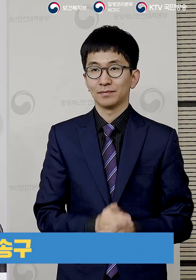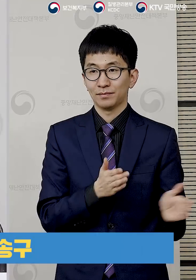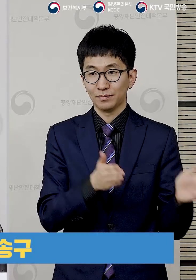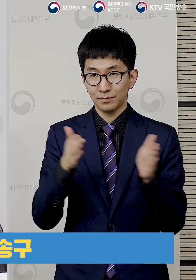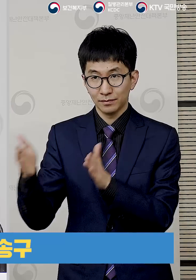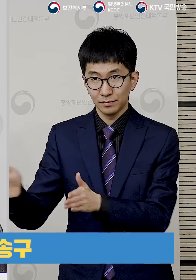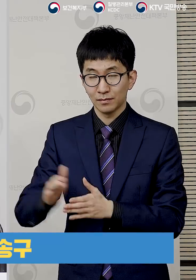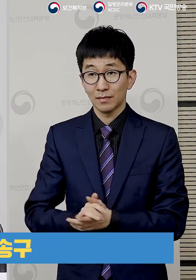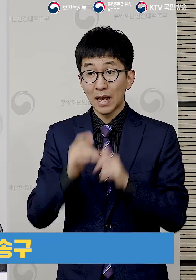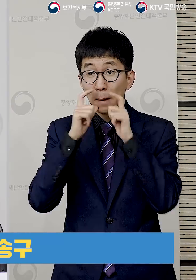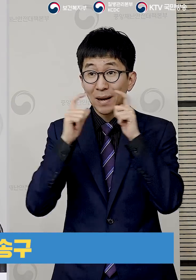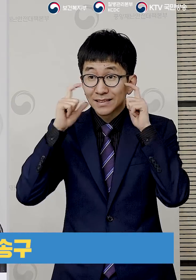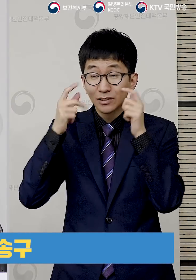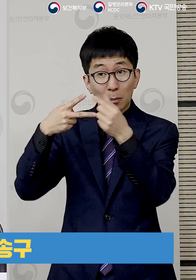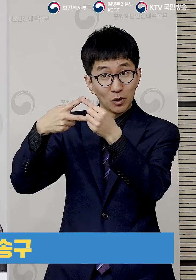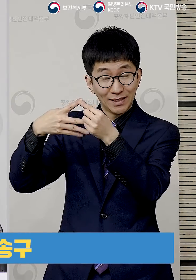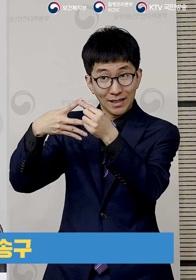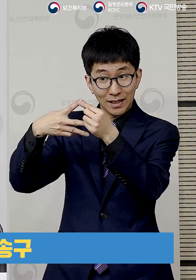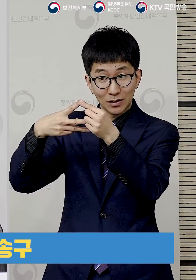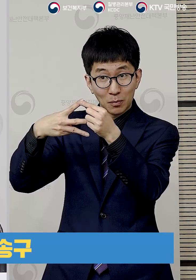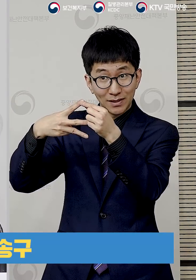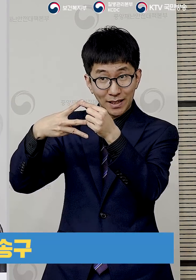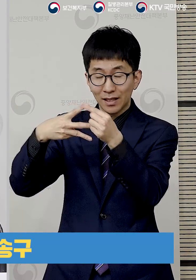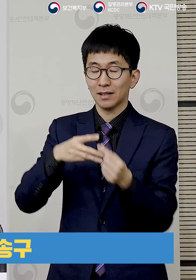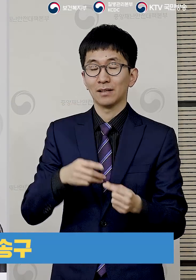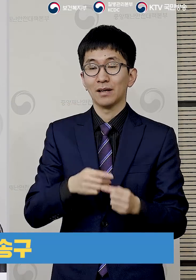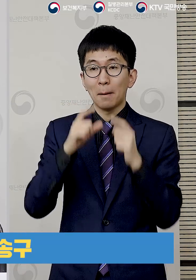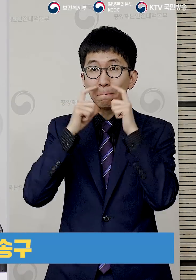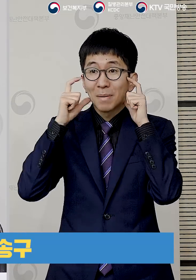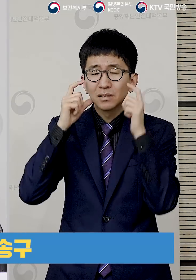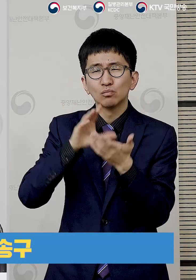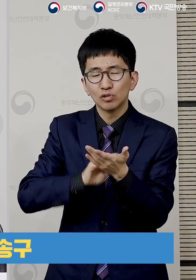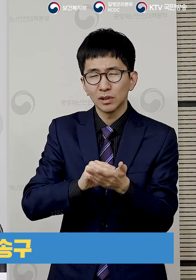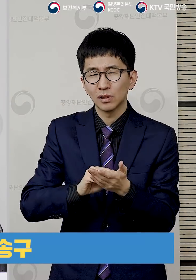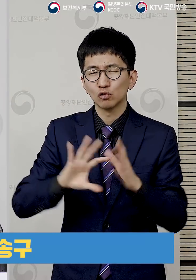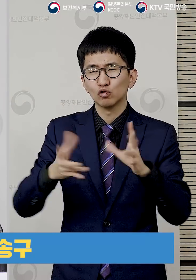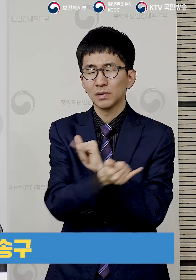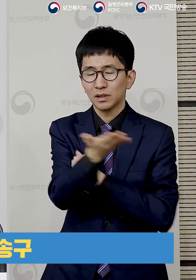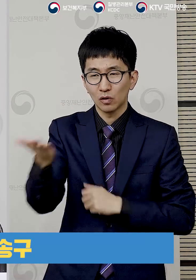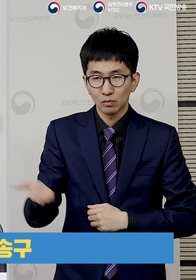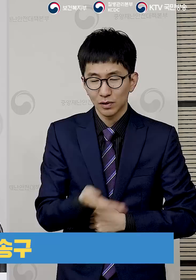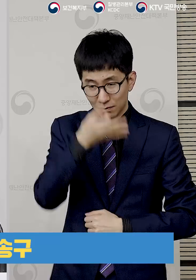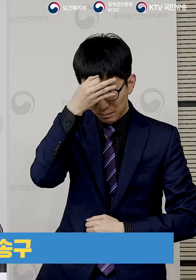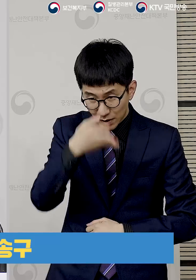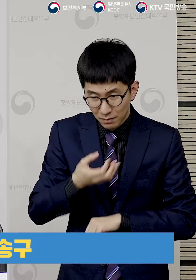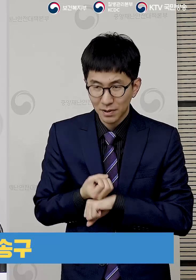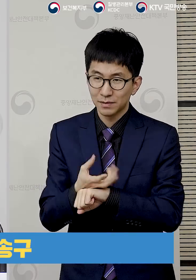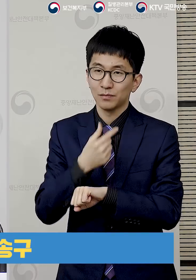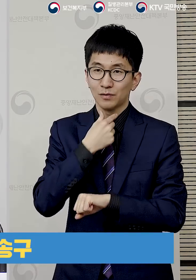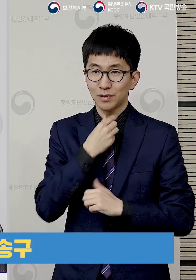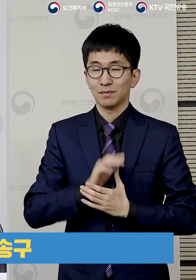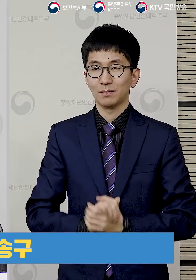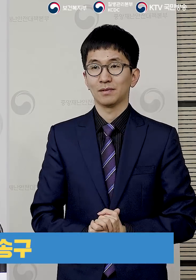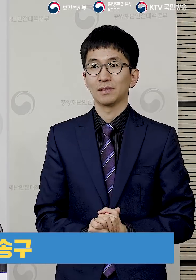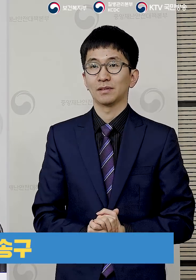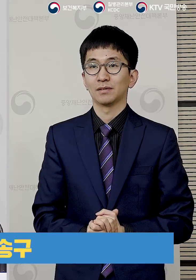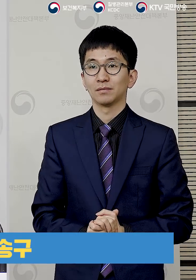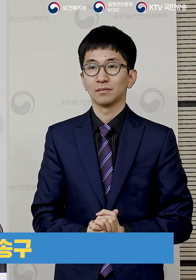그 마스크 문제에 대해서는 무엇보다도 국민 여러분들께 송구스러운 말씀을 드립니다.